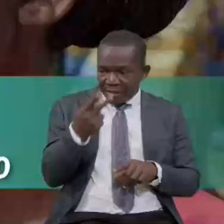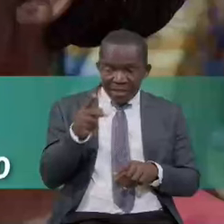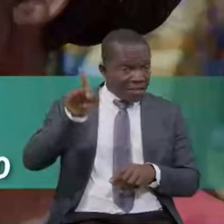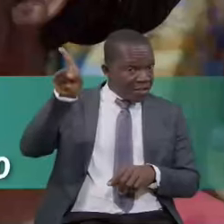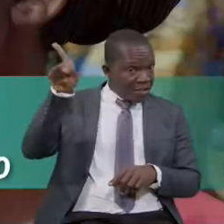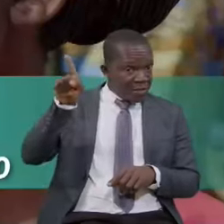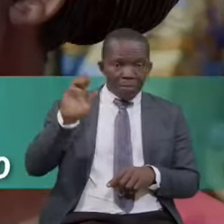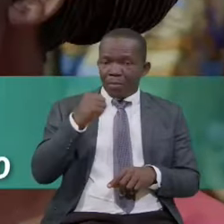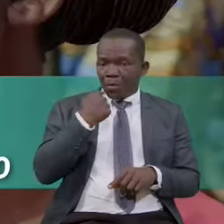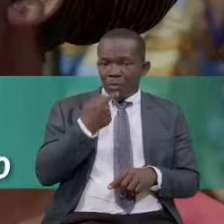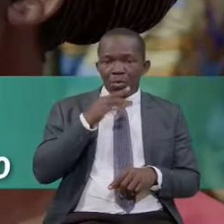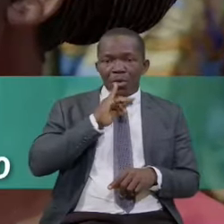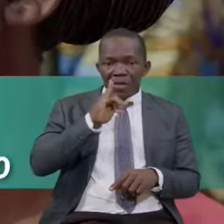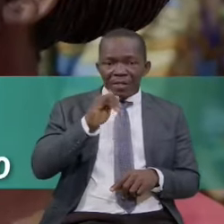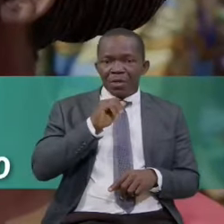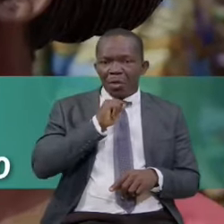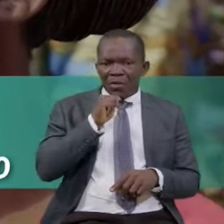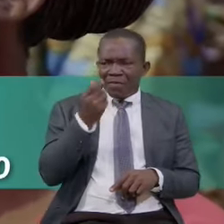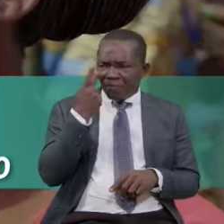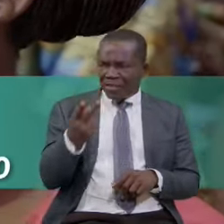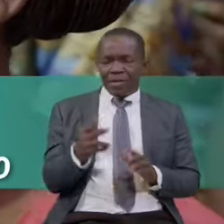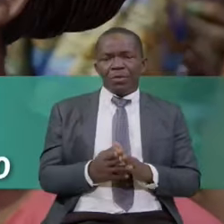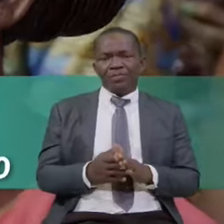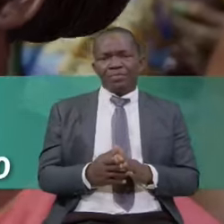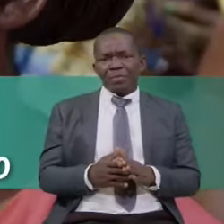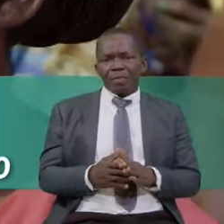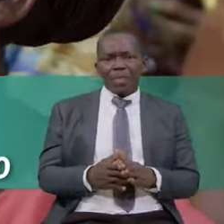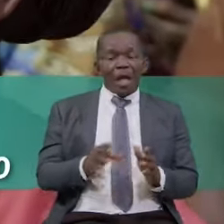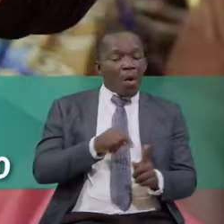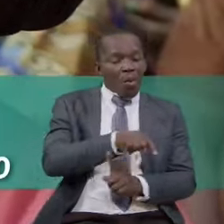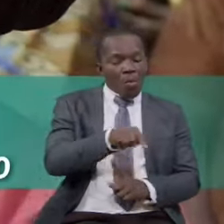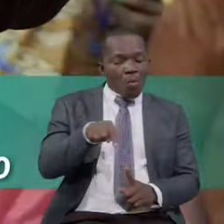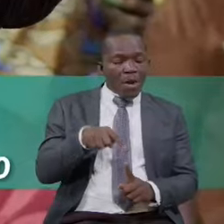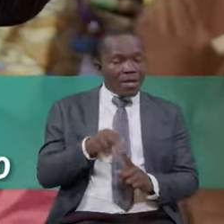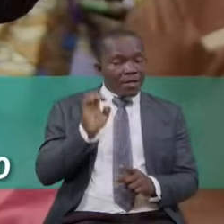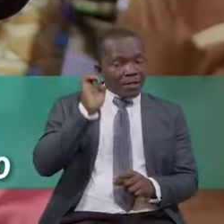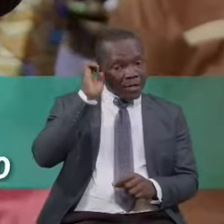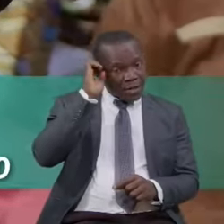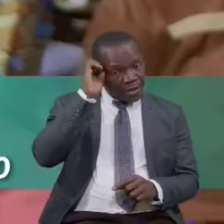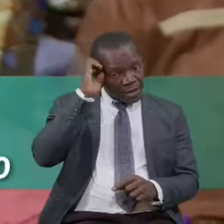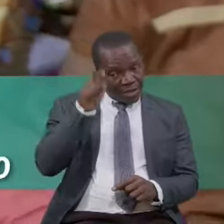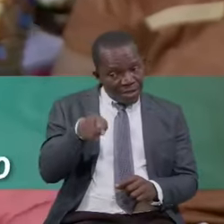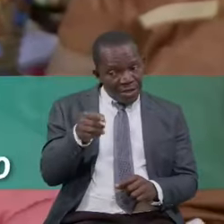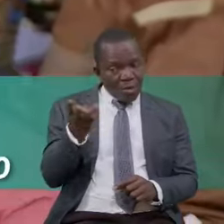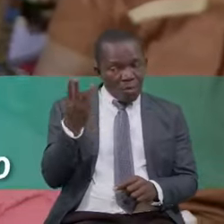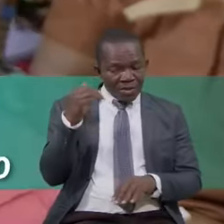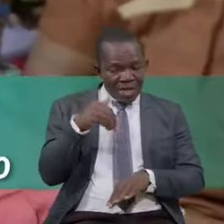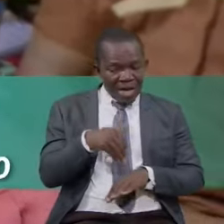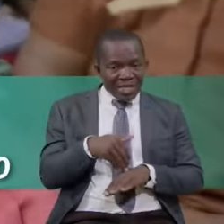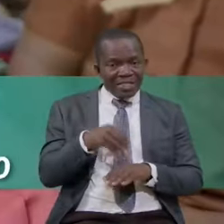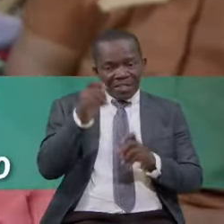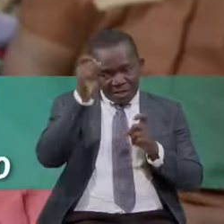Égypte il voyait Pharaon et voyait la fureur il ne le voyait réellement pas il ne le regardait pas il a vu